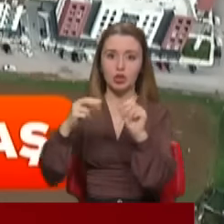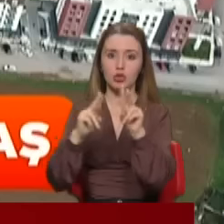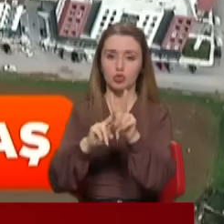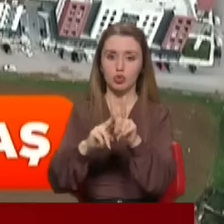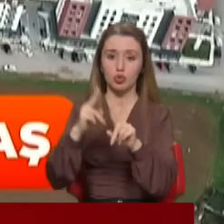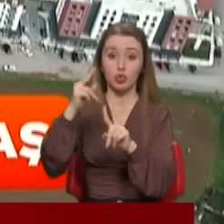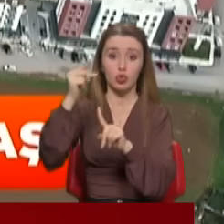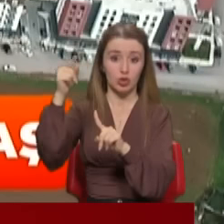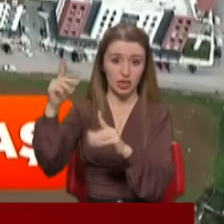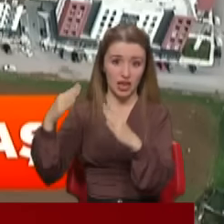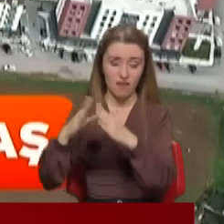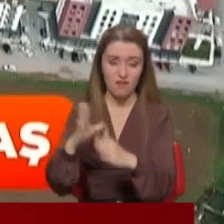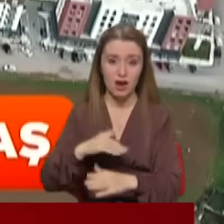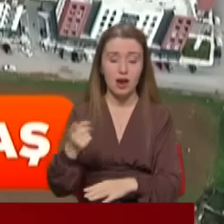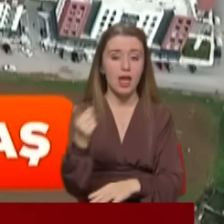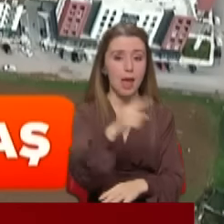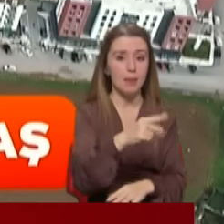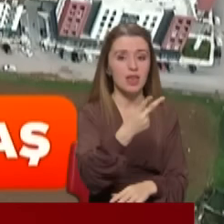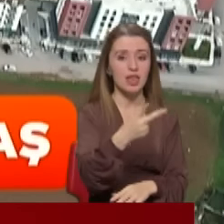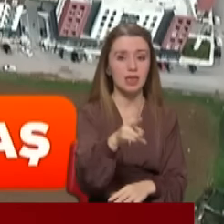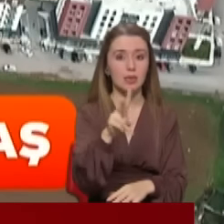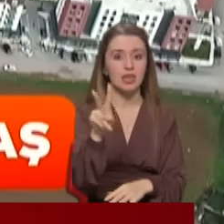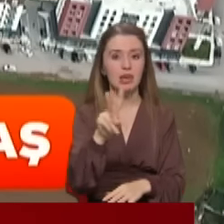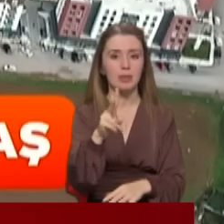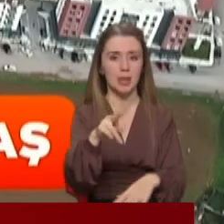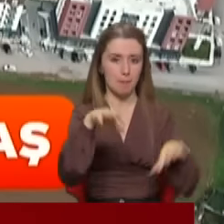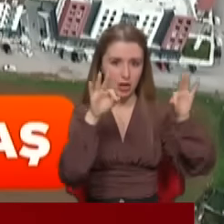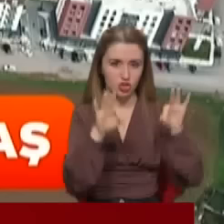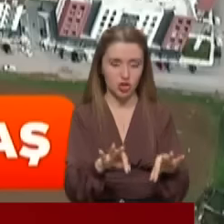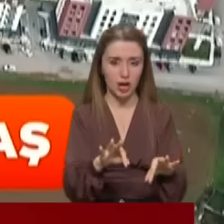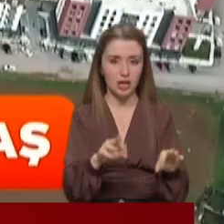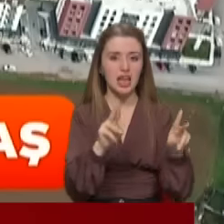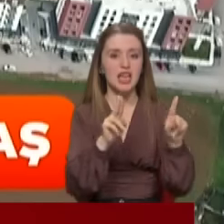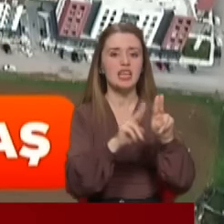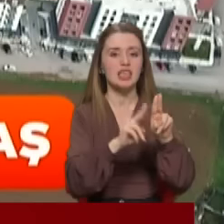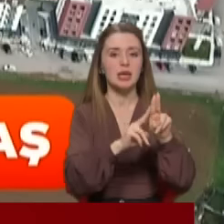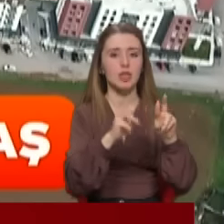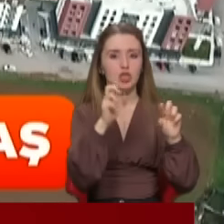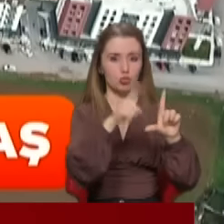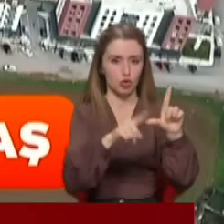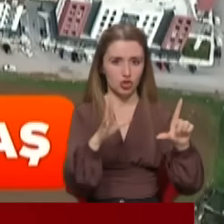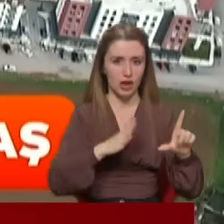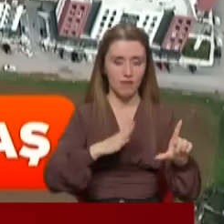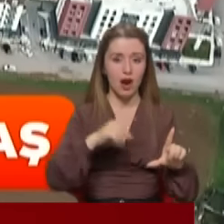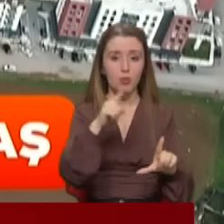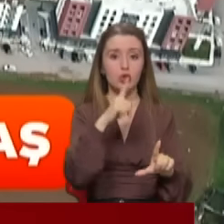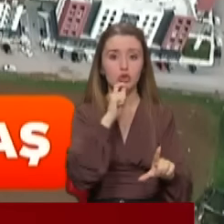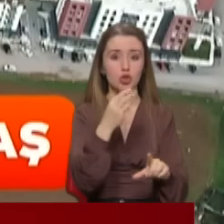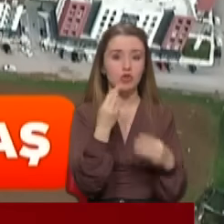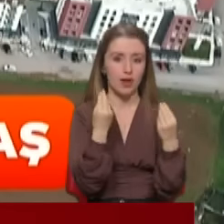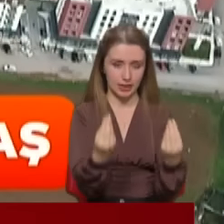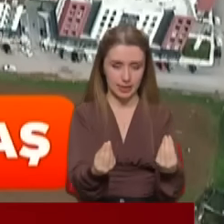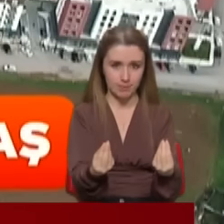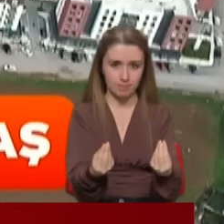konutları, bir tarafta da 2020'de başlayan Kiptaş projesi. Söz verdiğimiz